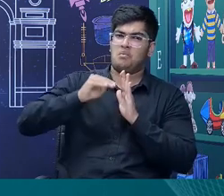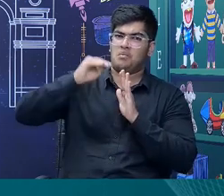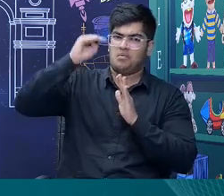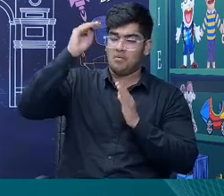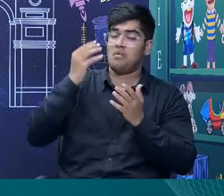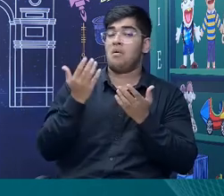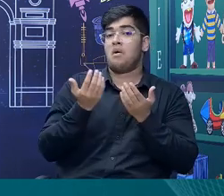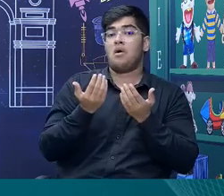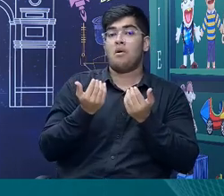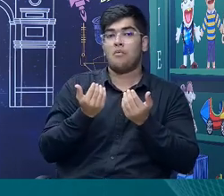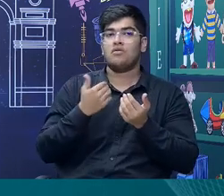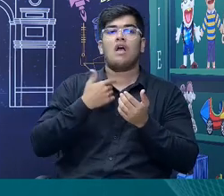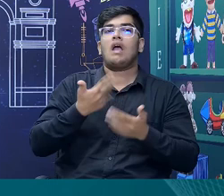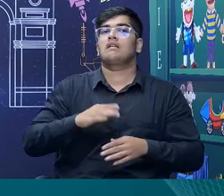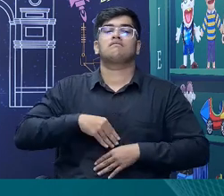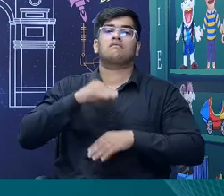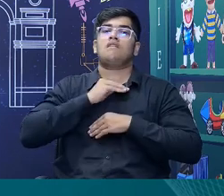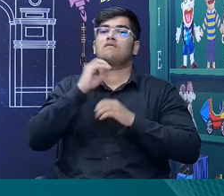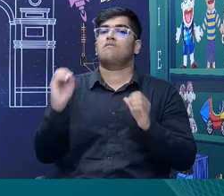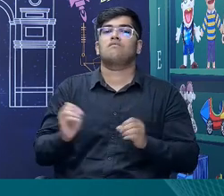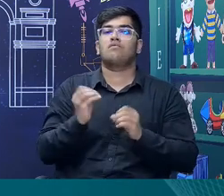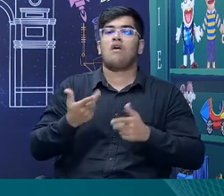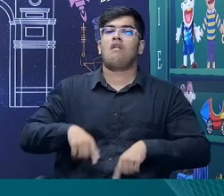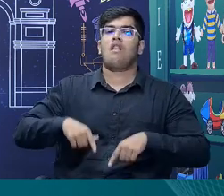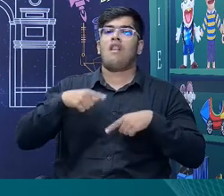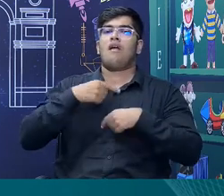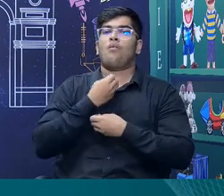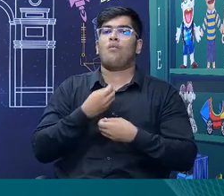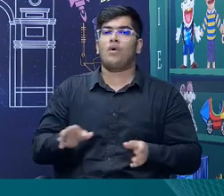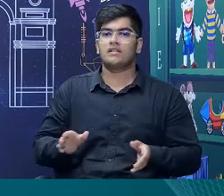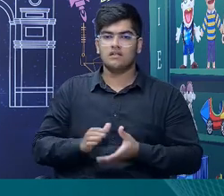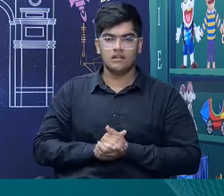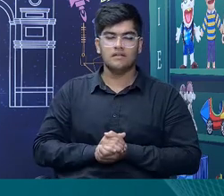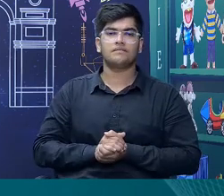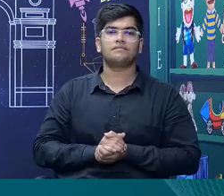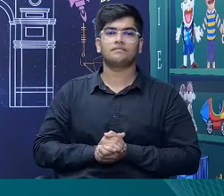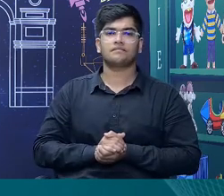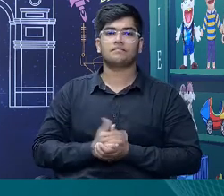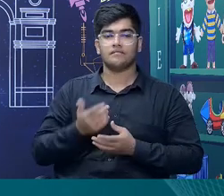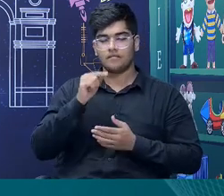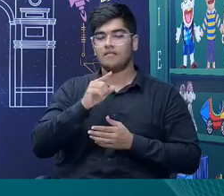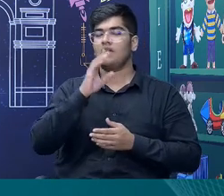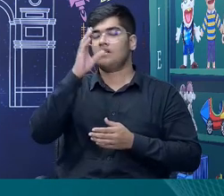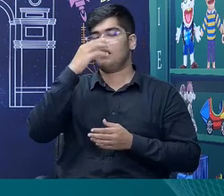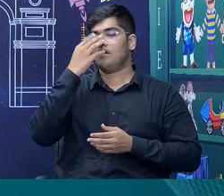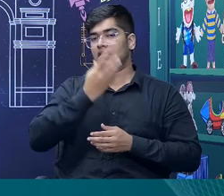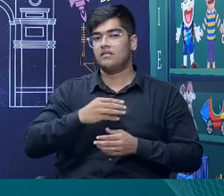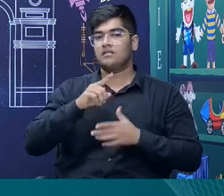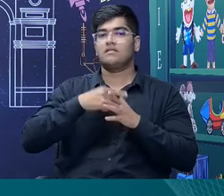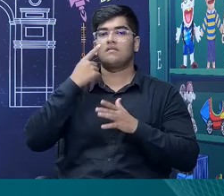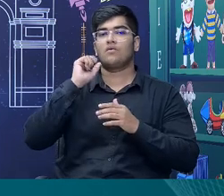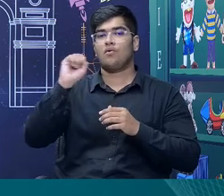तो हम कभी भी सेटिस्फाई नहीं होंगे तो गणेश जी के इसलिए यह व्हीकल है की गणेश जी ही जो है